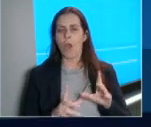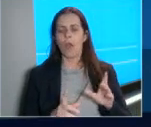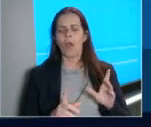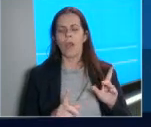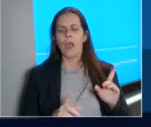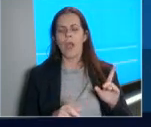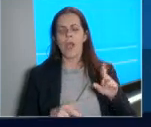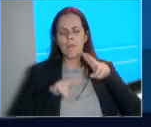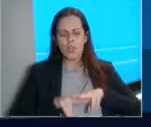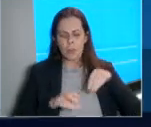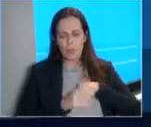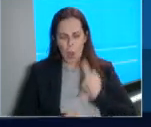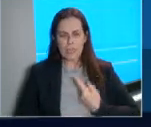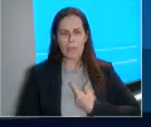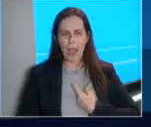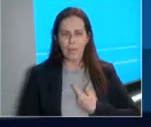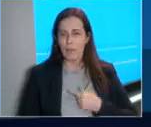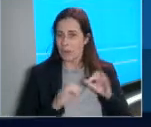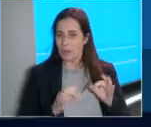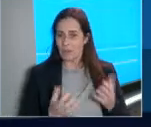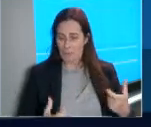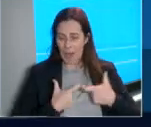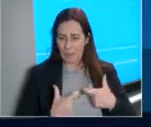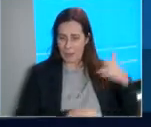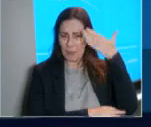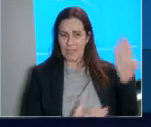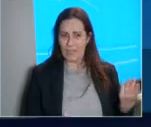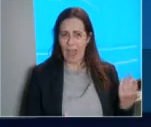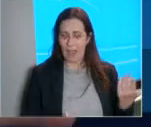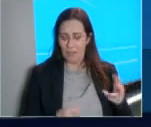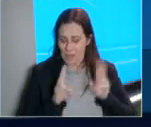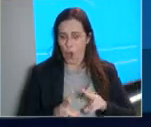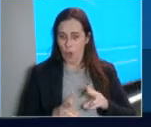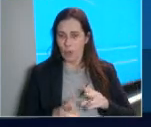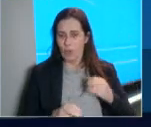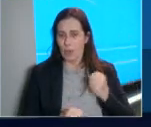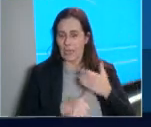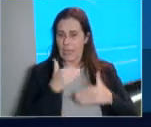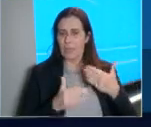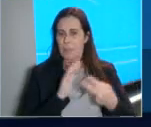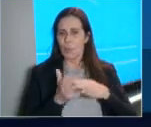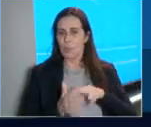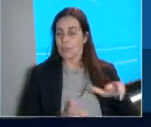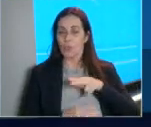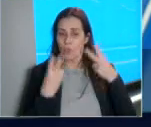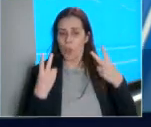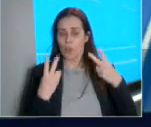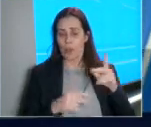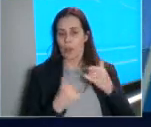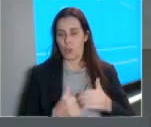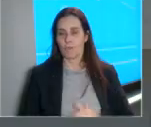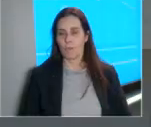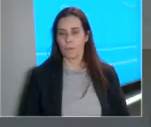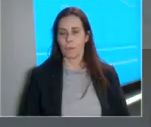בתוך האמירות של עצמם, ולמעשה מגבילים את המדינה, מיכולת של לגבש ולקדם מדיניות ציבורית חיונית מאוד בעת